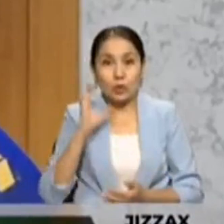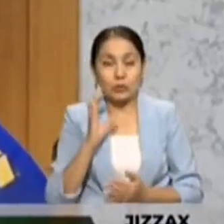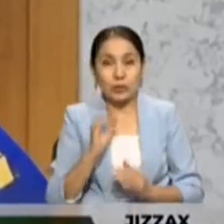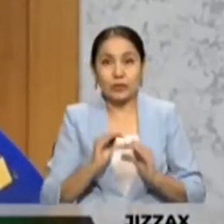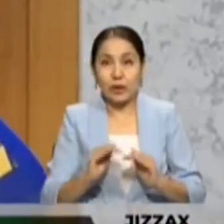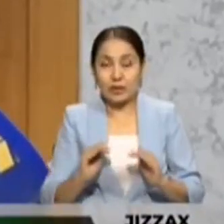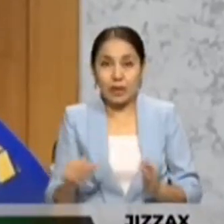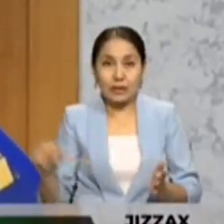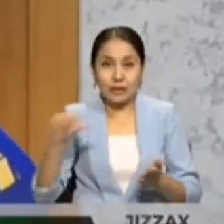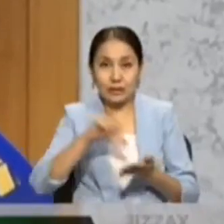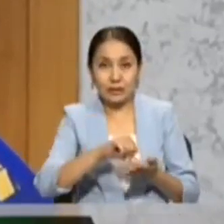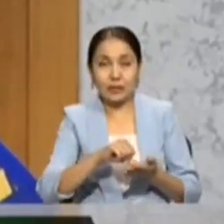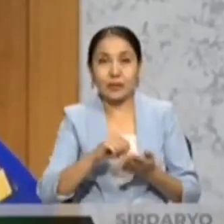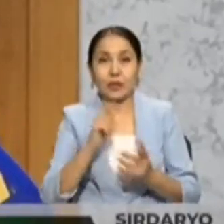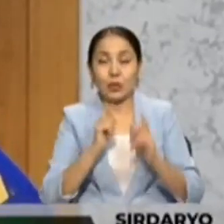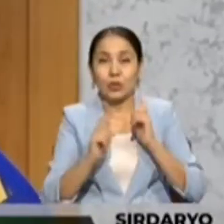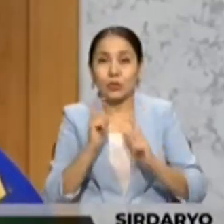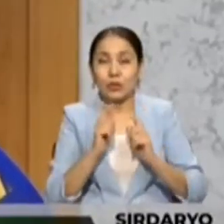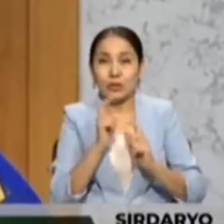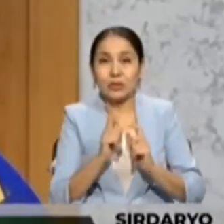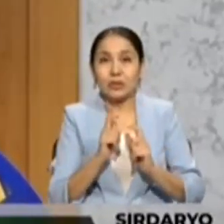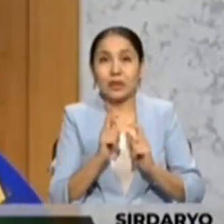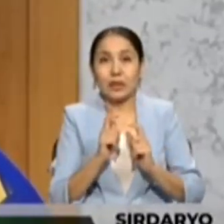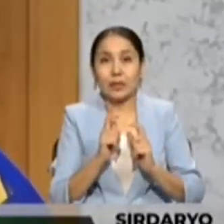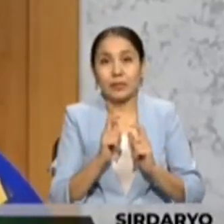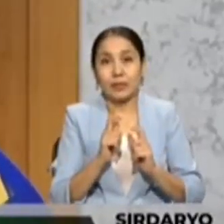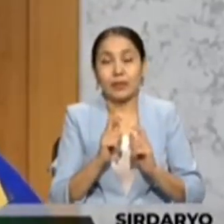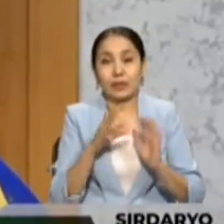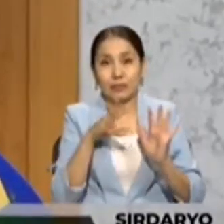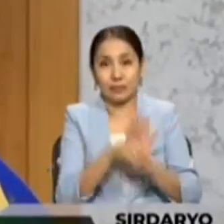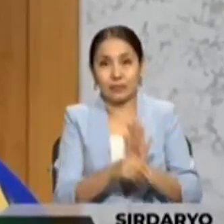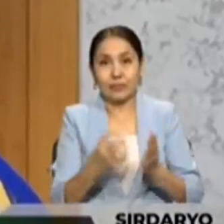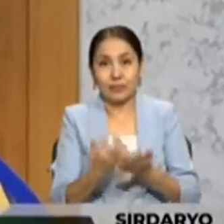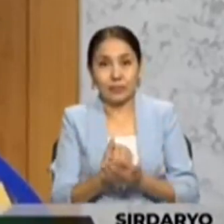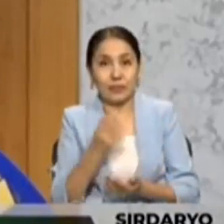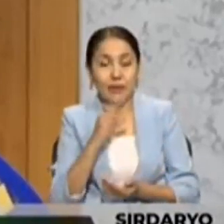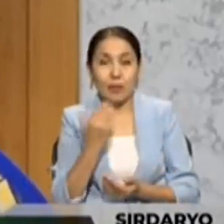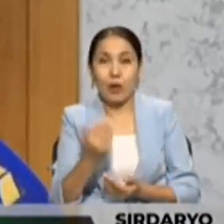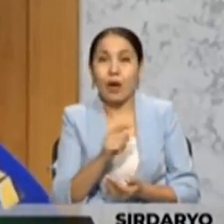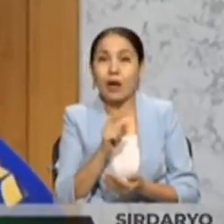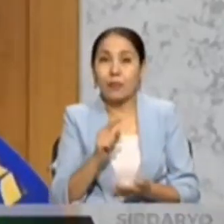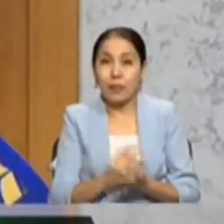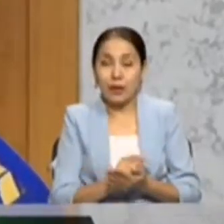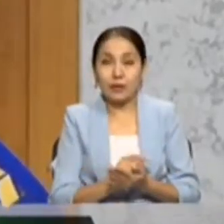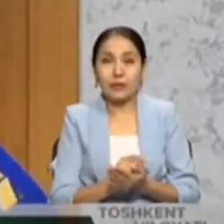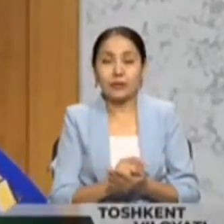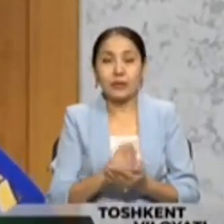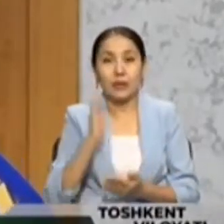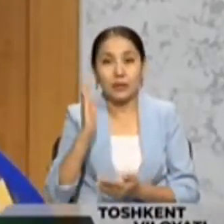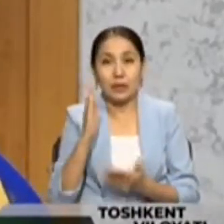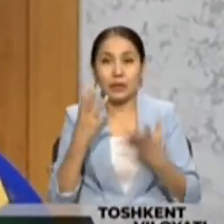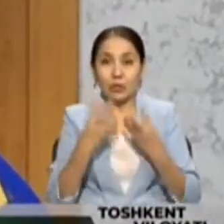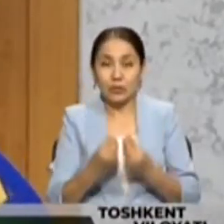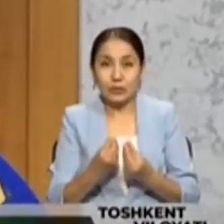farzandi mana shu universitetdan talaba sifatida o'z o'rnini egalladi. Bu albatta o'rtangi kunimiz